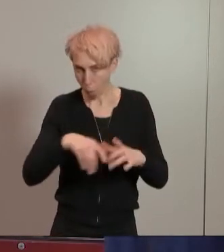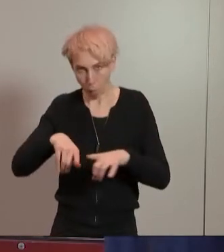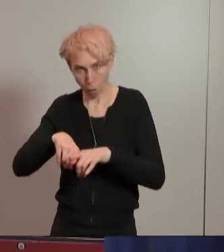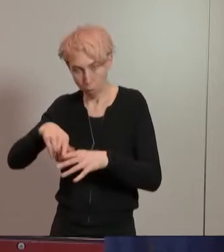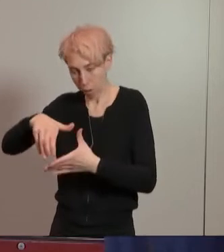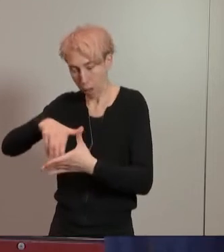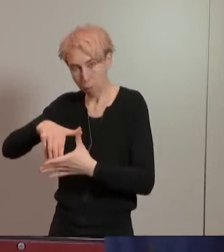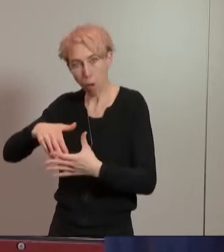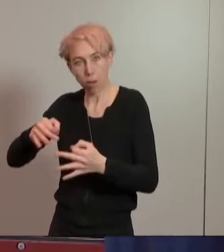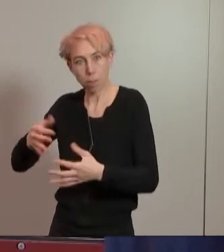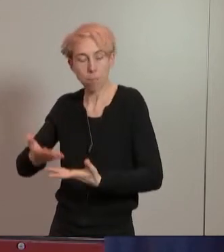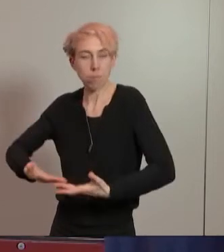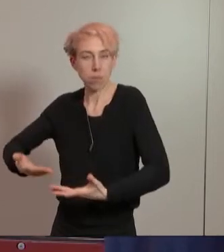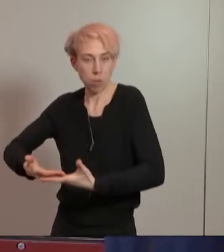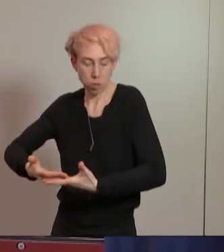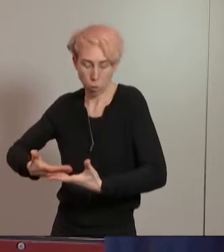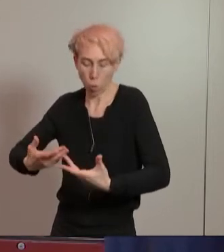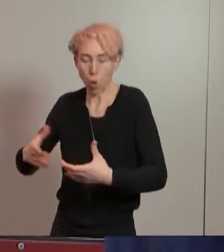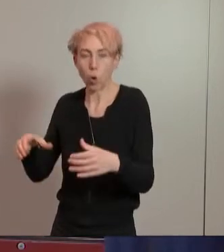sur l'état de la collectivité 2019.